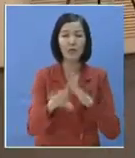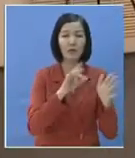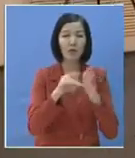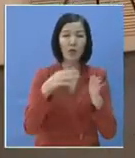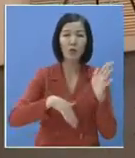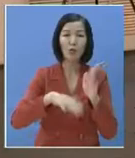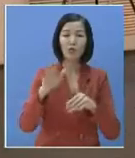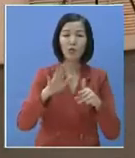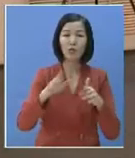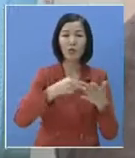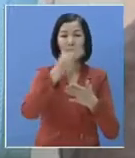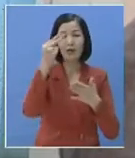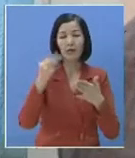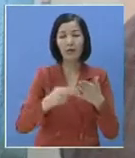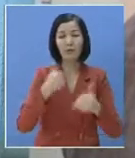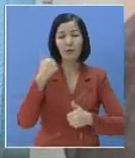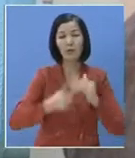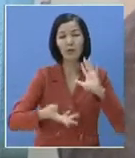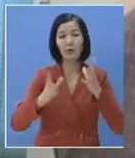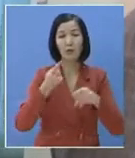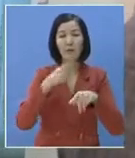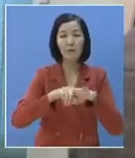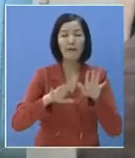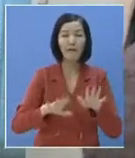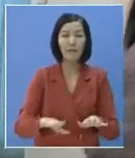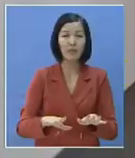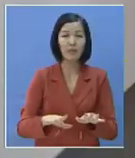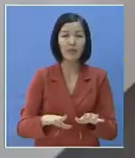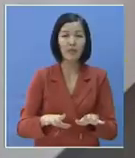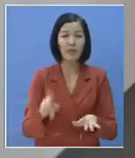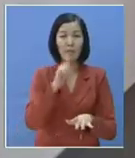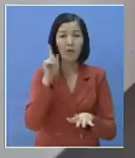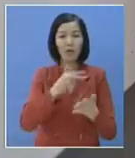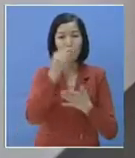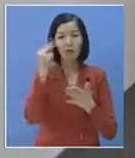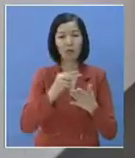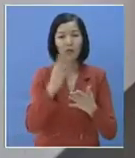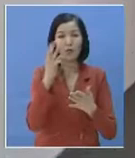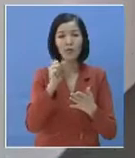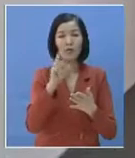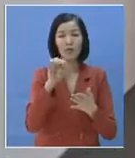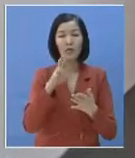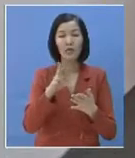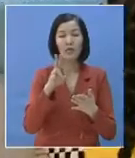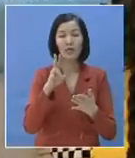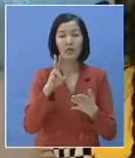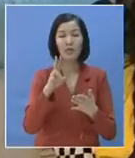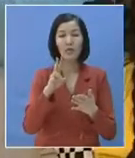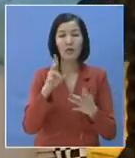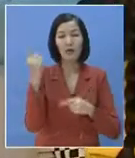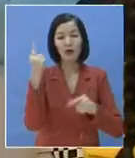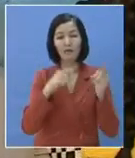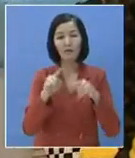лучшие произведения. По итогам конкурса первое призовое место присвоили молодому художнику Шакену Акылбеку, автору